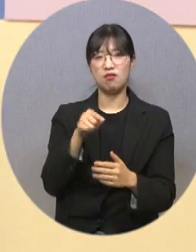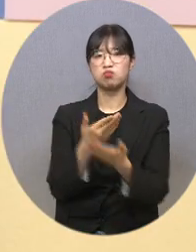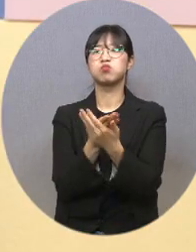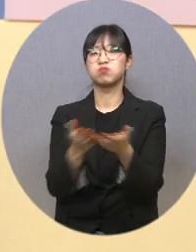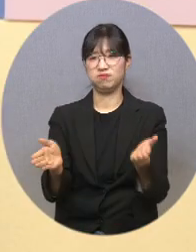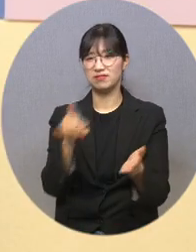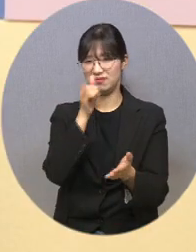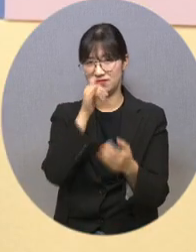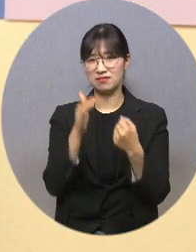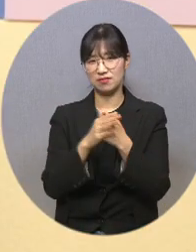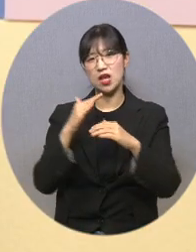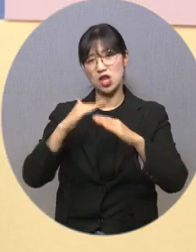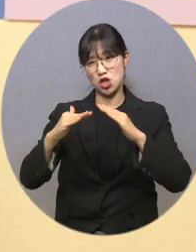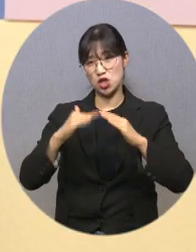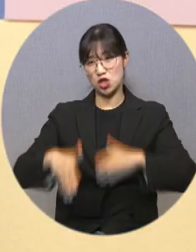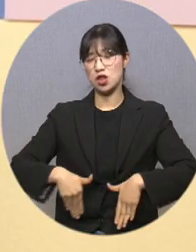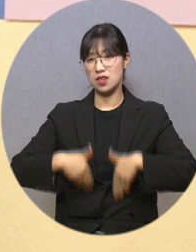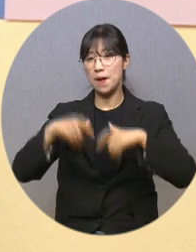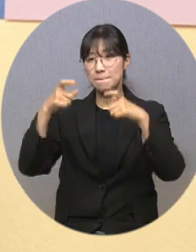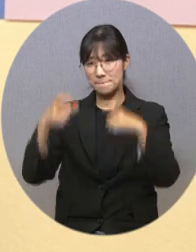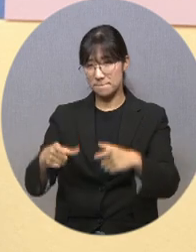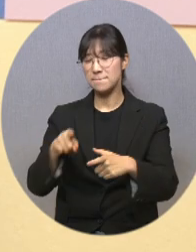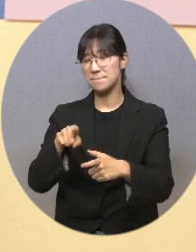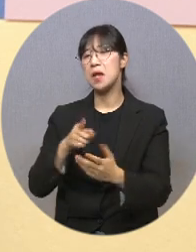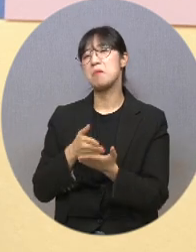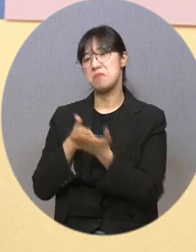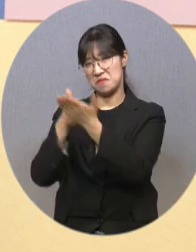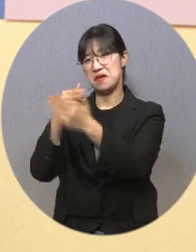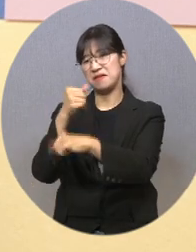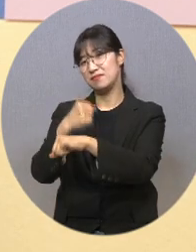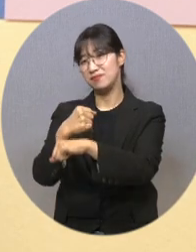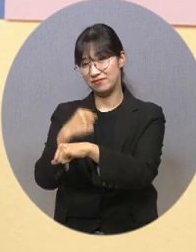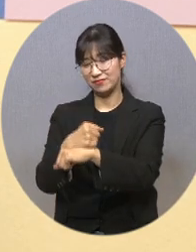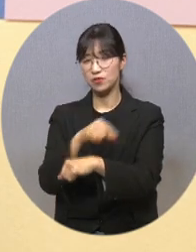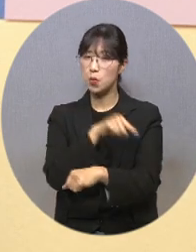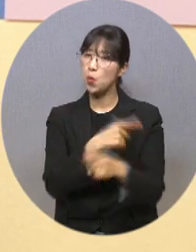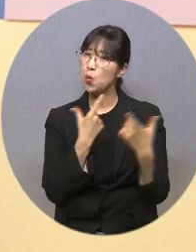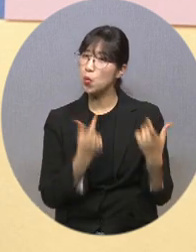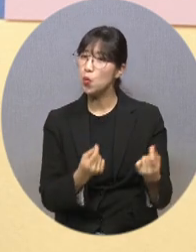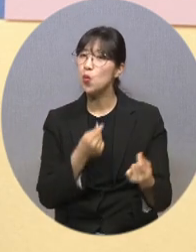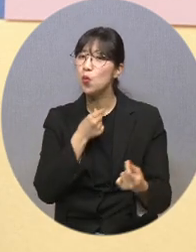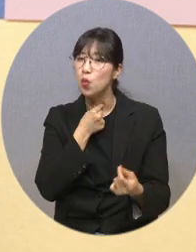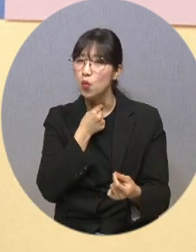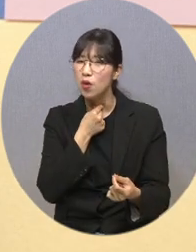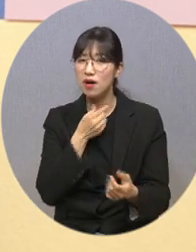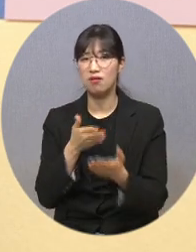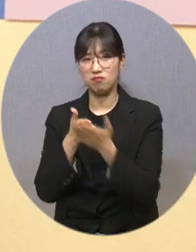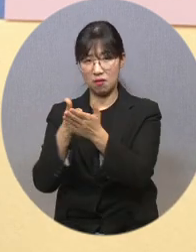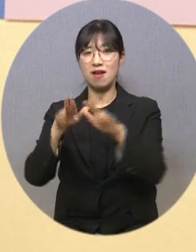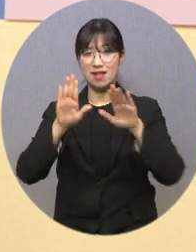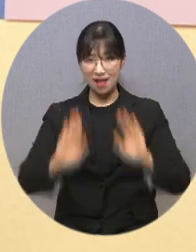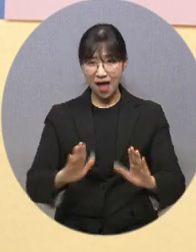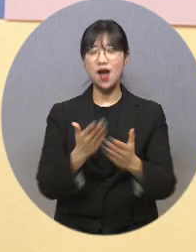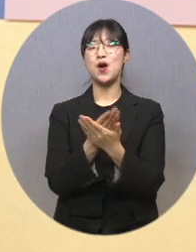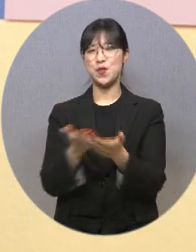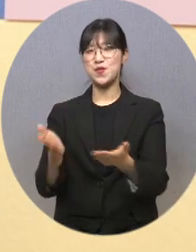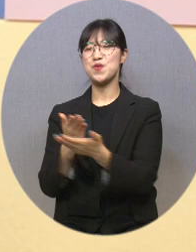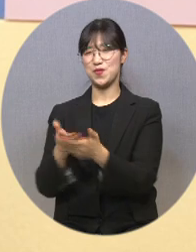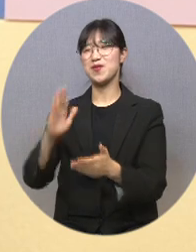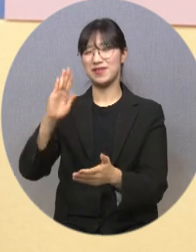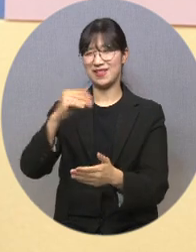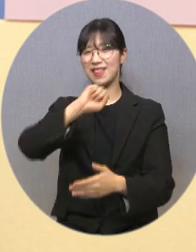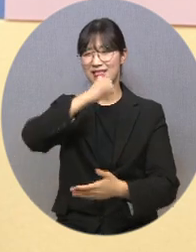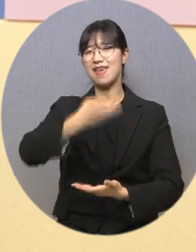그래서 네. 전남도에 좀 제안을 했죠. 우리도 좀 이렇게 했으면 좋겠다라고 네. 했더니 보급하기 시작했어요. 아, 예산을